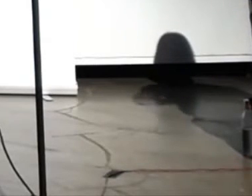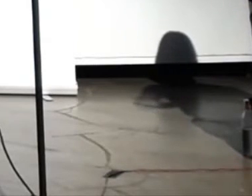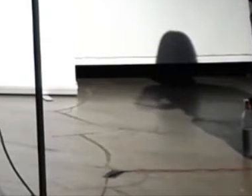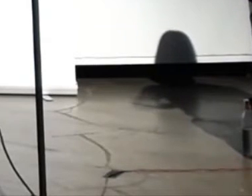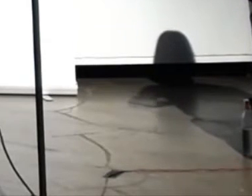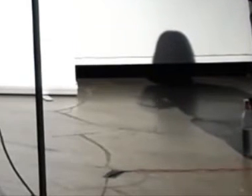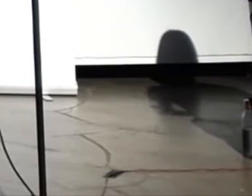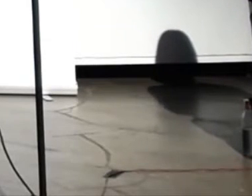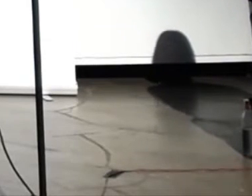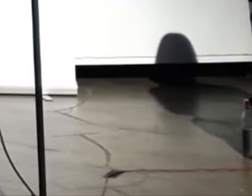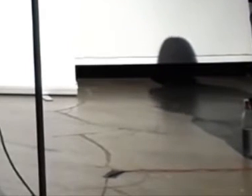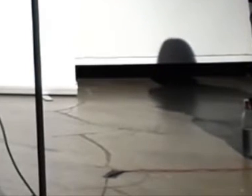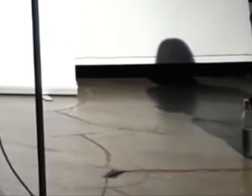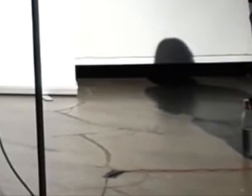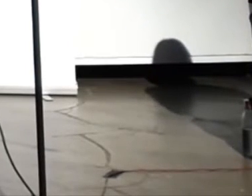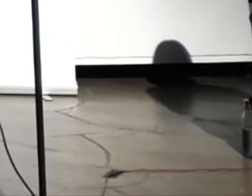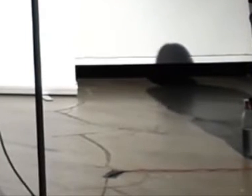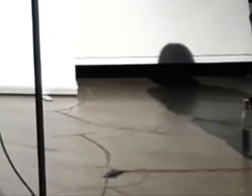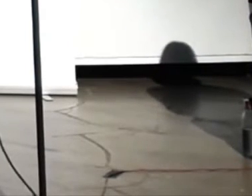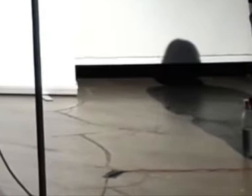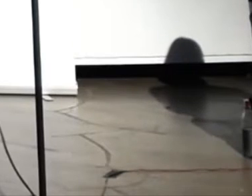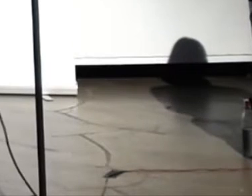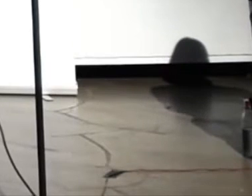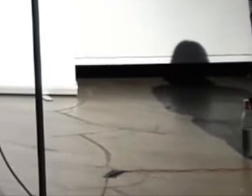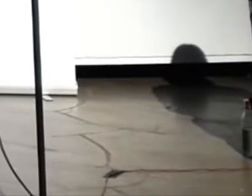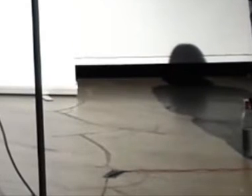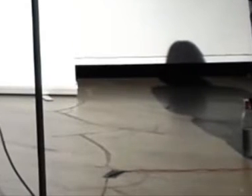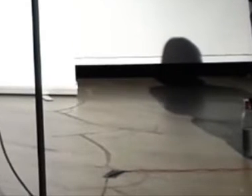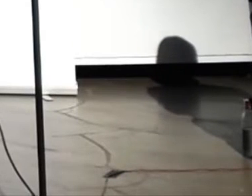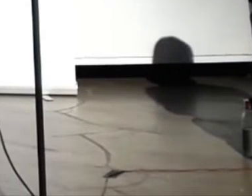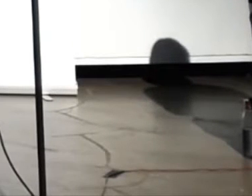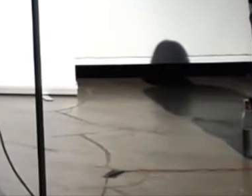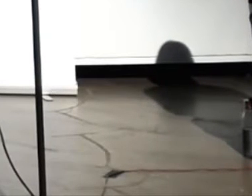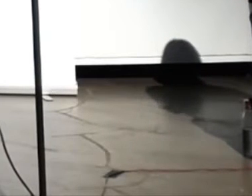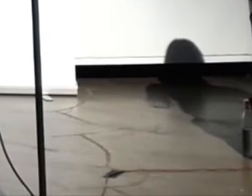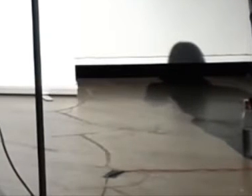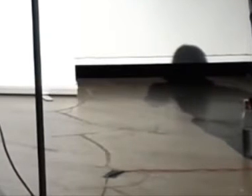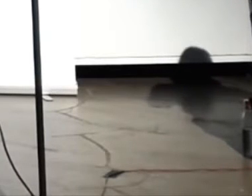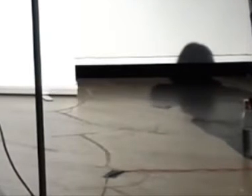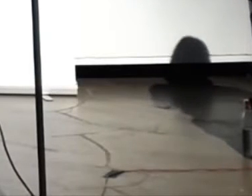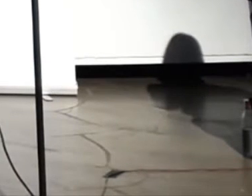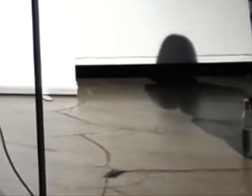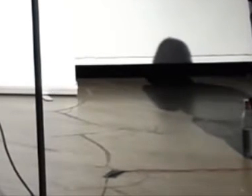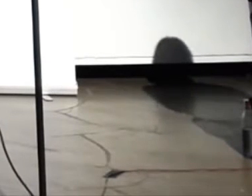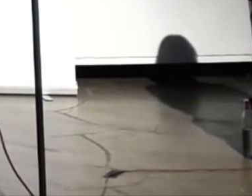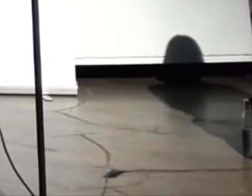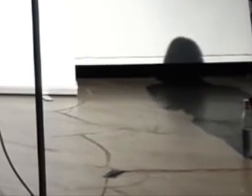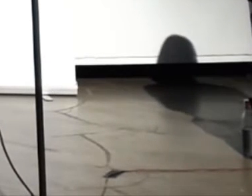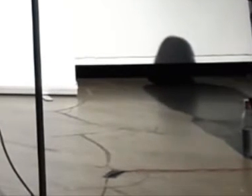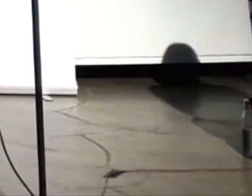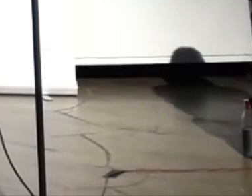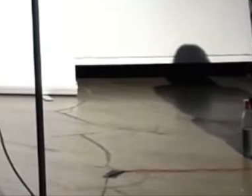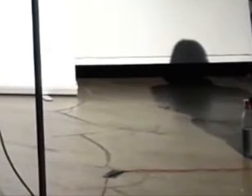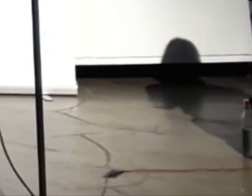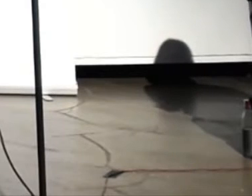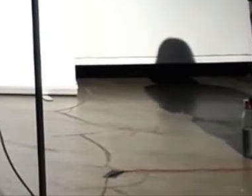silleen, että miten pääsee kaikenlaiset ihmiset tekijöiksi ja kokijoiksi, niin voisi hyvin